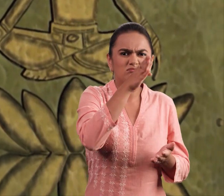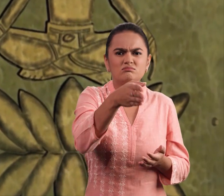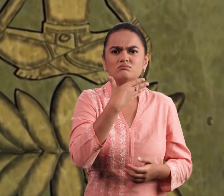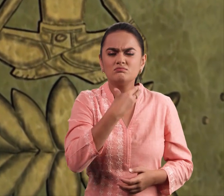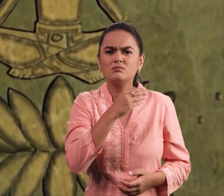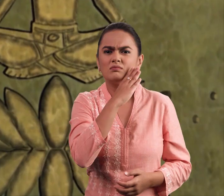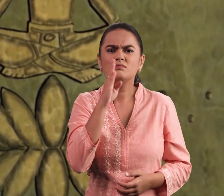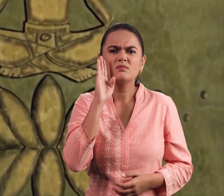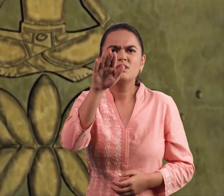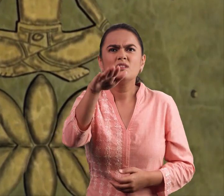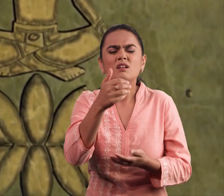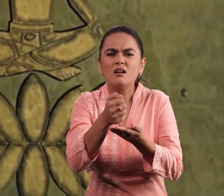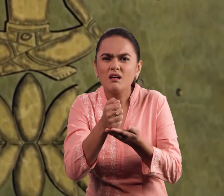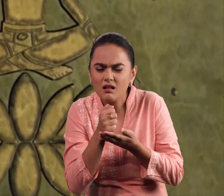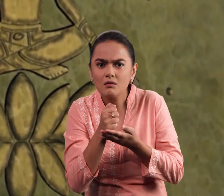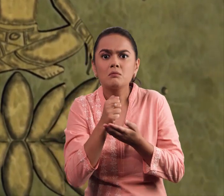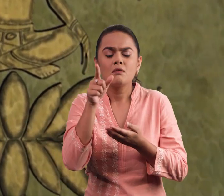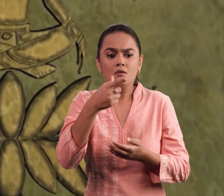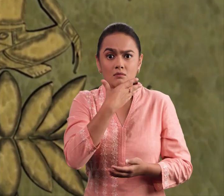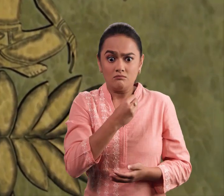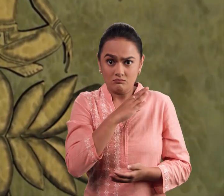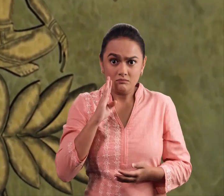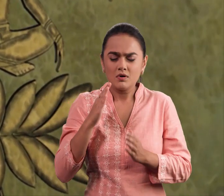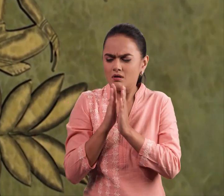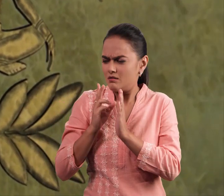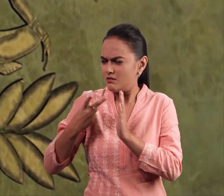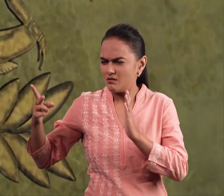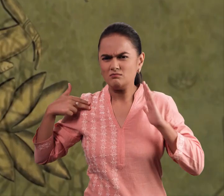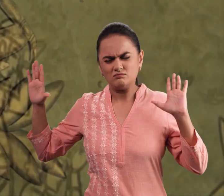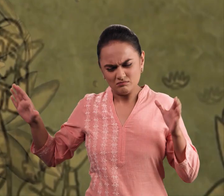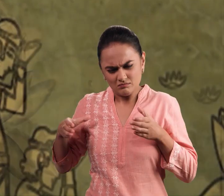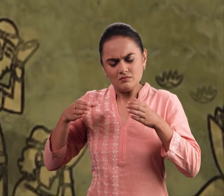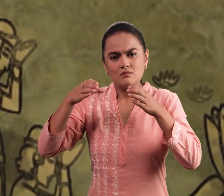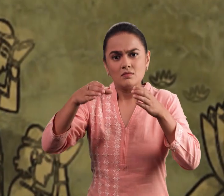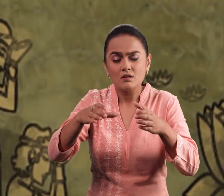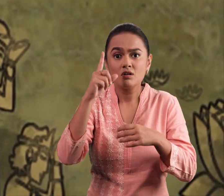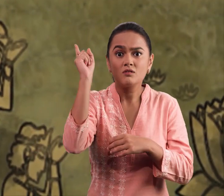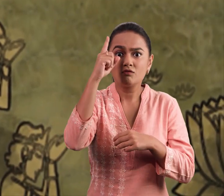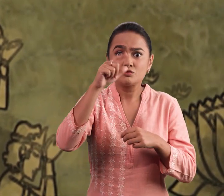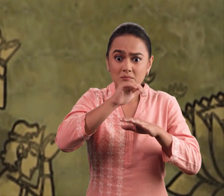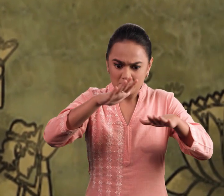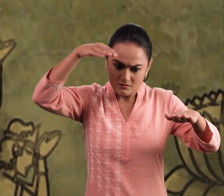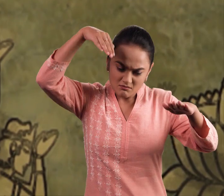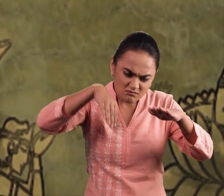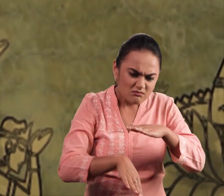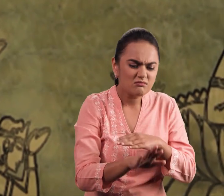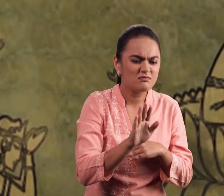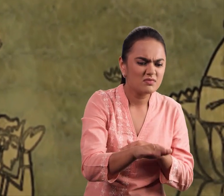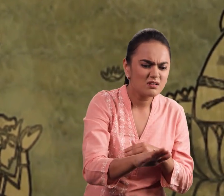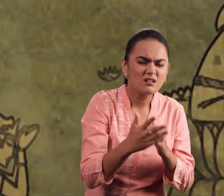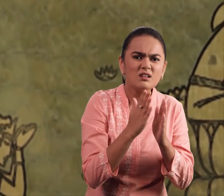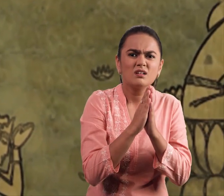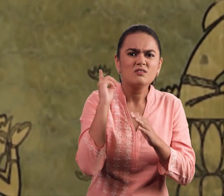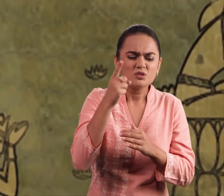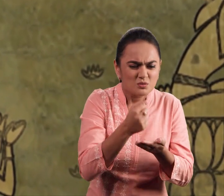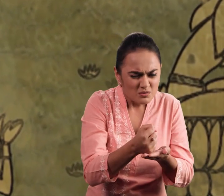की गुहार लगाई और समस्त देवगणों के साथ ब्रह्मा जा पहुंचे वैकुंठ भगवान विष्णु